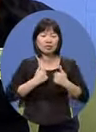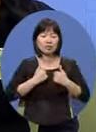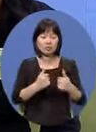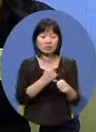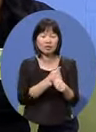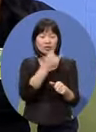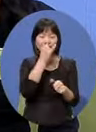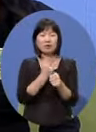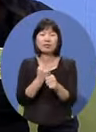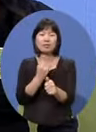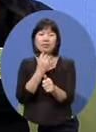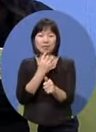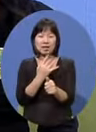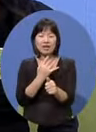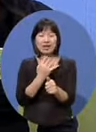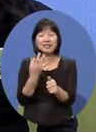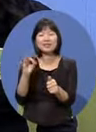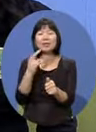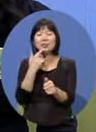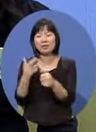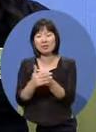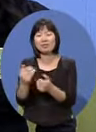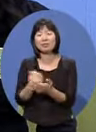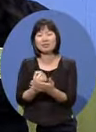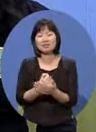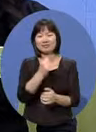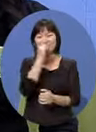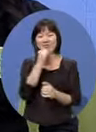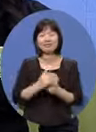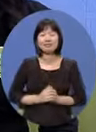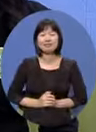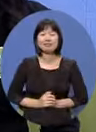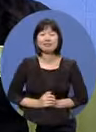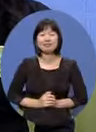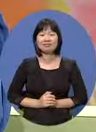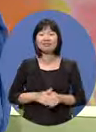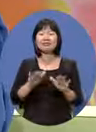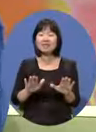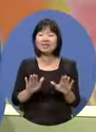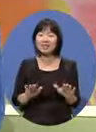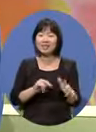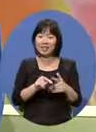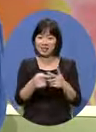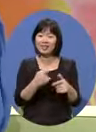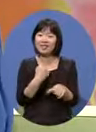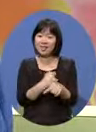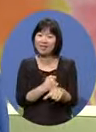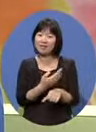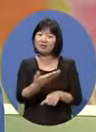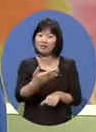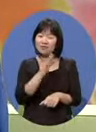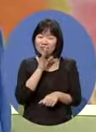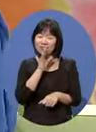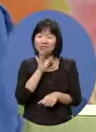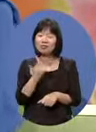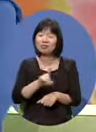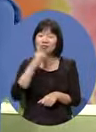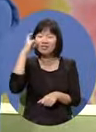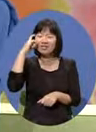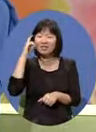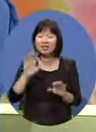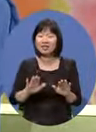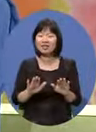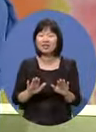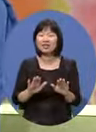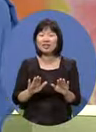한다고 하는데 남편분이 몰라주니까 남편이 서운하는 거죠. 네. 네네. 근데 이제는 이해하신대요. 그렇죠? 네. 어떠세요? 좀 이게